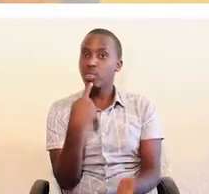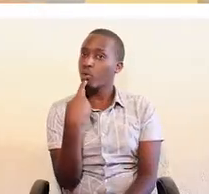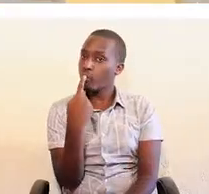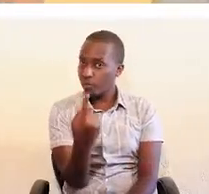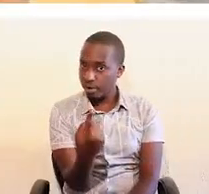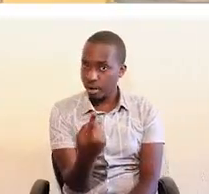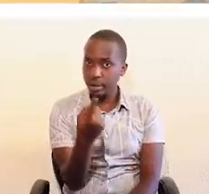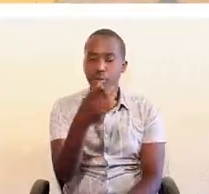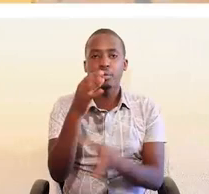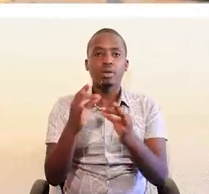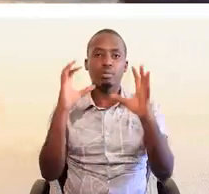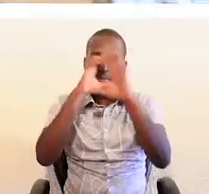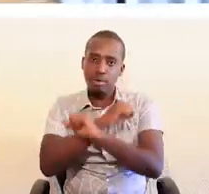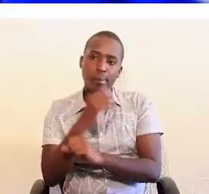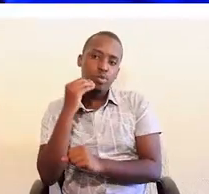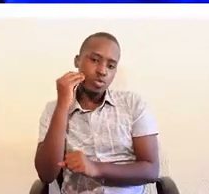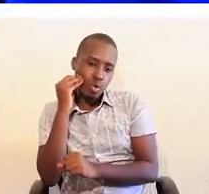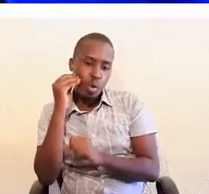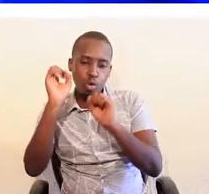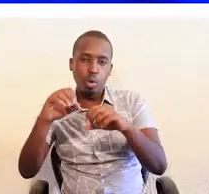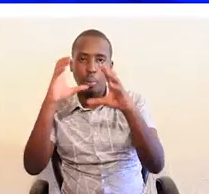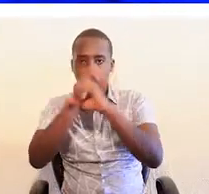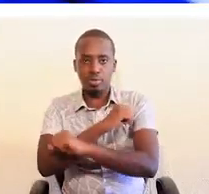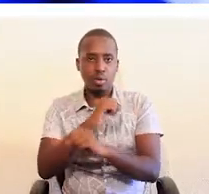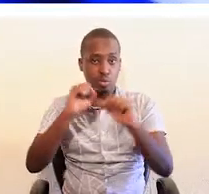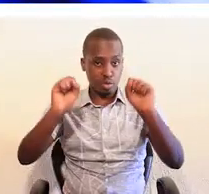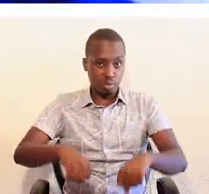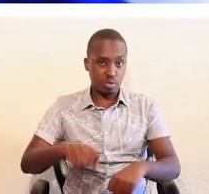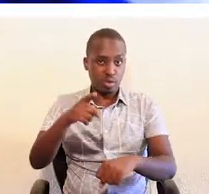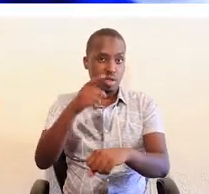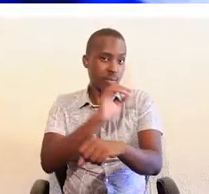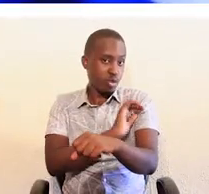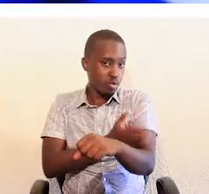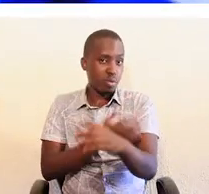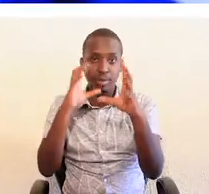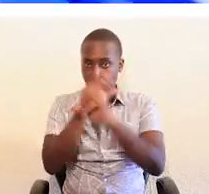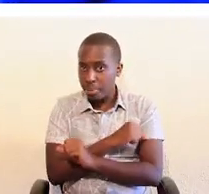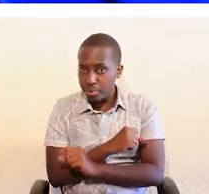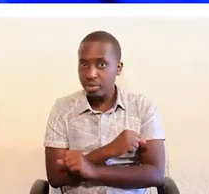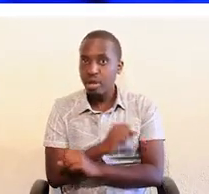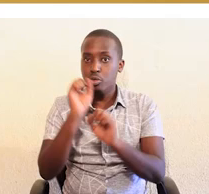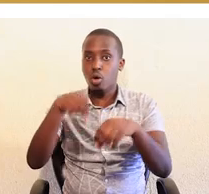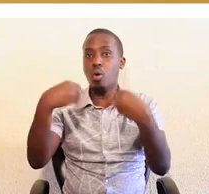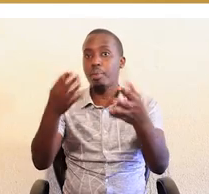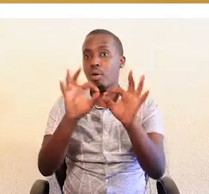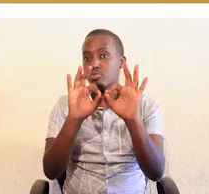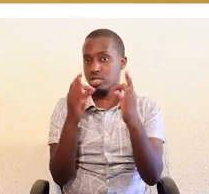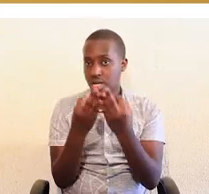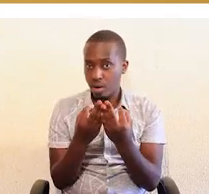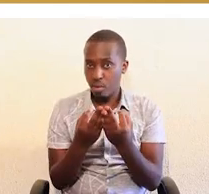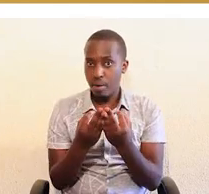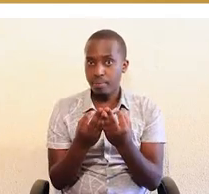ko ibyo bibura mu rugo ushobora kububuza ubushobozi icyo ngiye ubushobozi bushobora kuhabwa